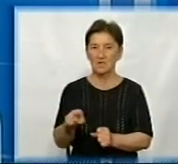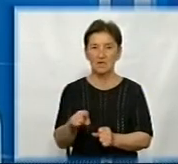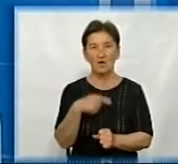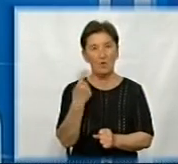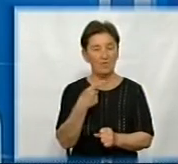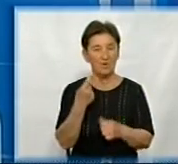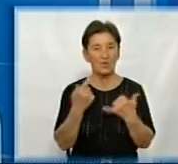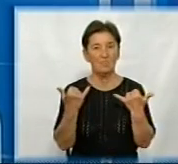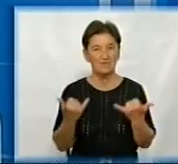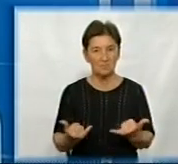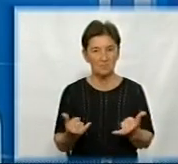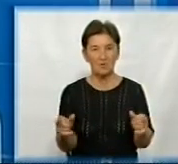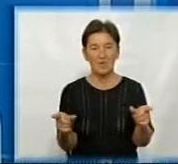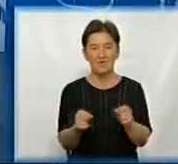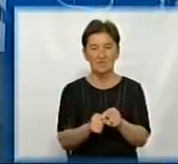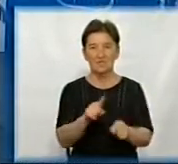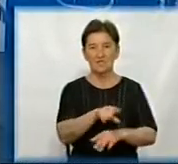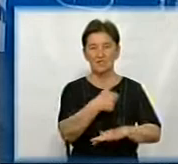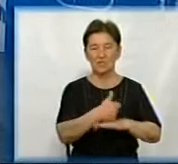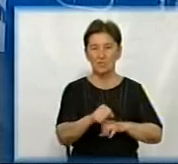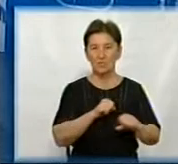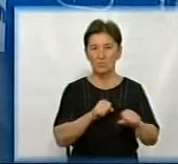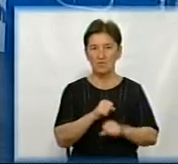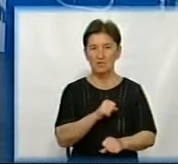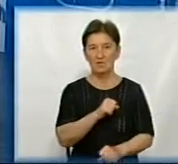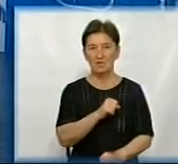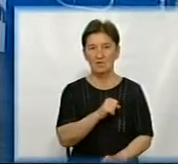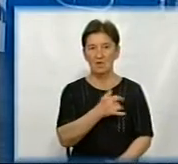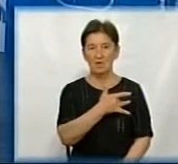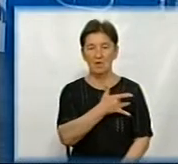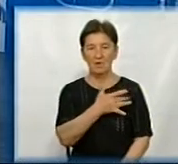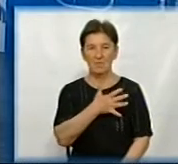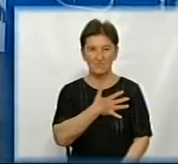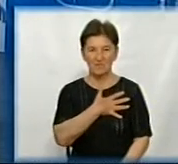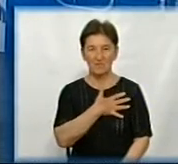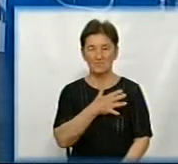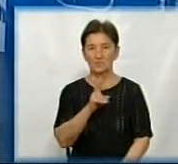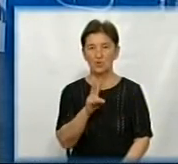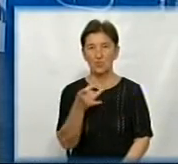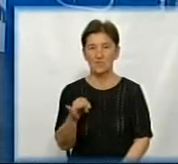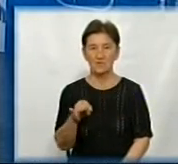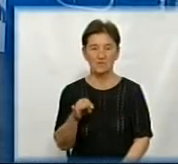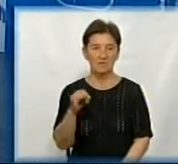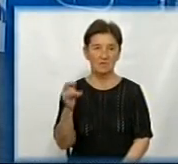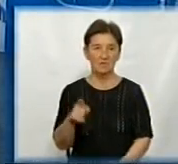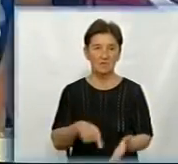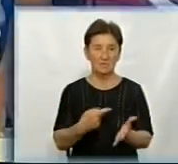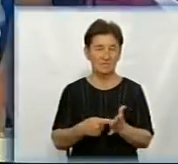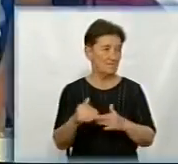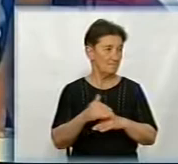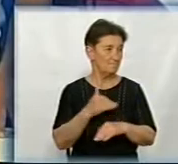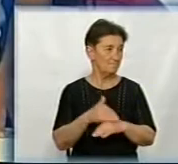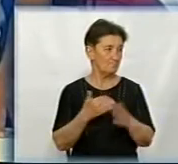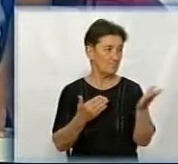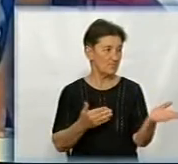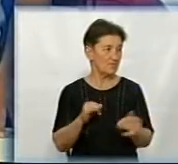Говоримо сьогодні із Аллою Пасенко, начальницею управління власності та приватизації комунального майна Кропивницької міськради. Добрий вечір.